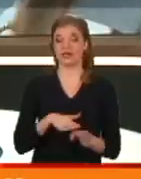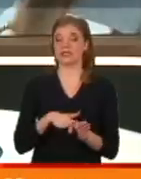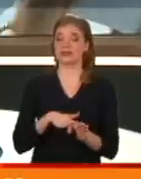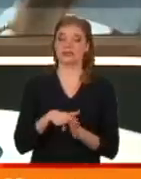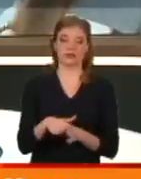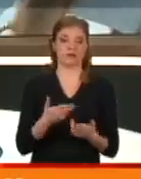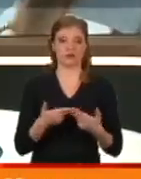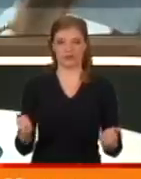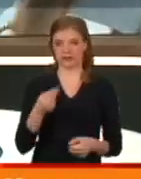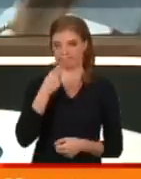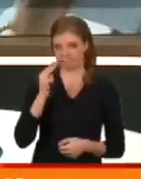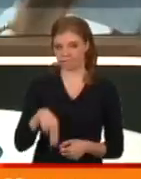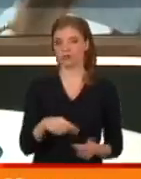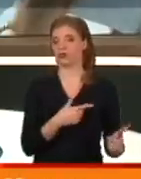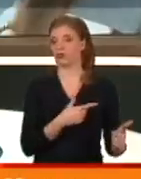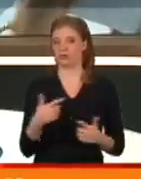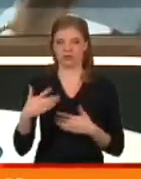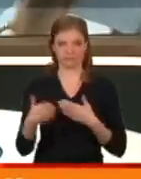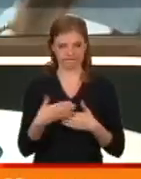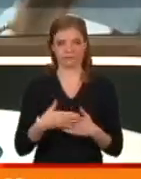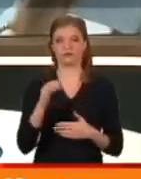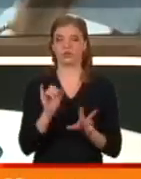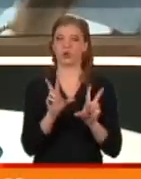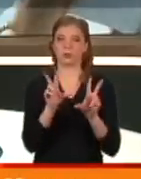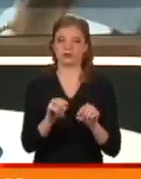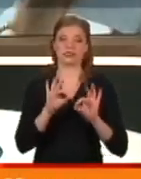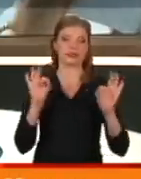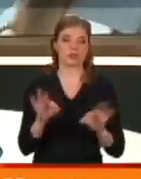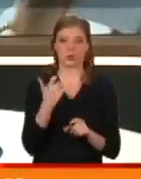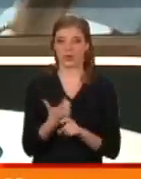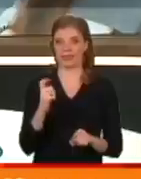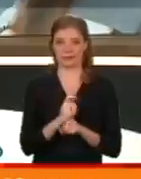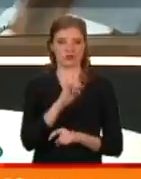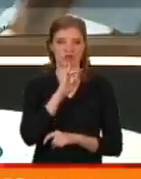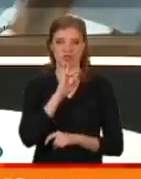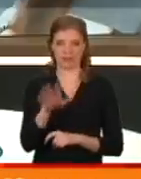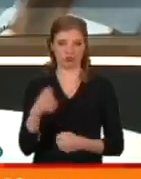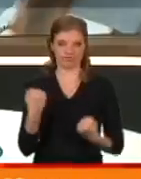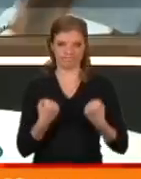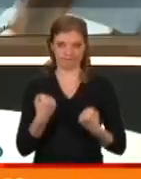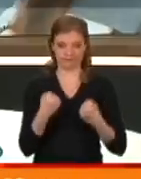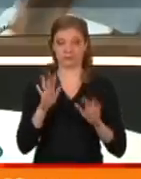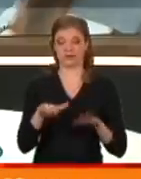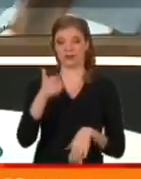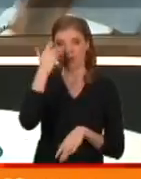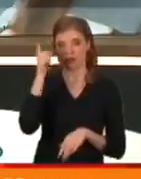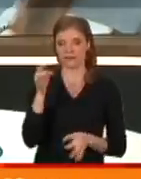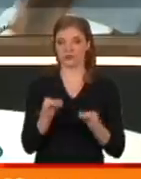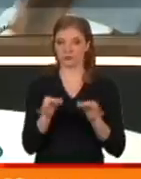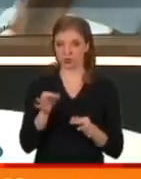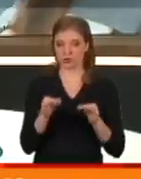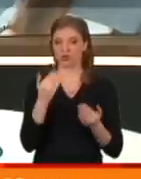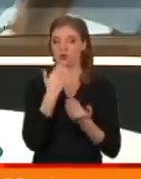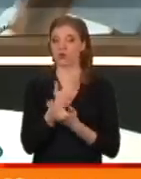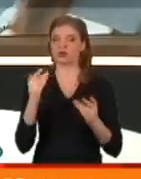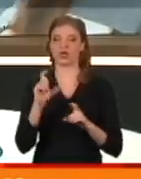Цілковито визнає свою провину, готова дістати покарання та обіцяє ніколи більше не сідати до керма. У харківському суді